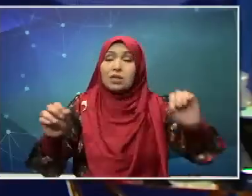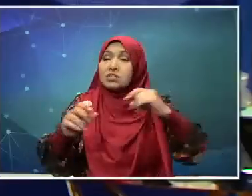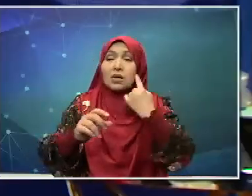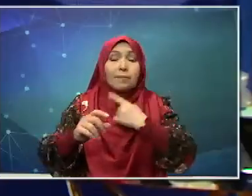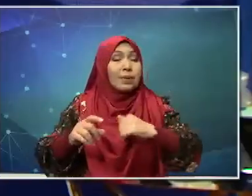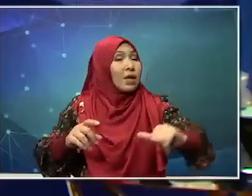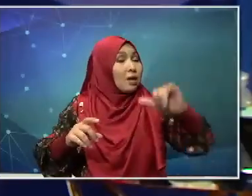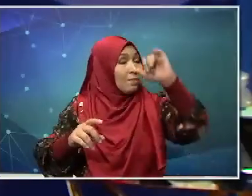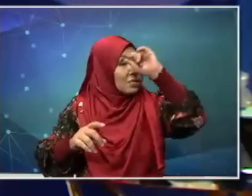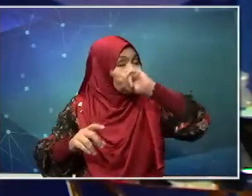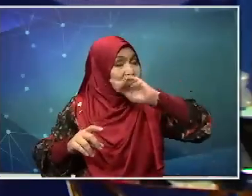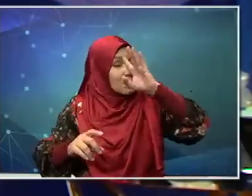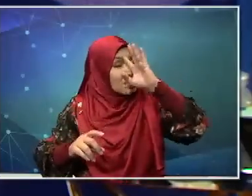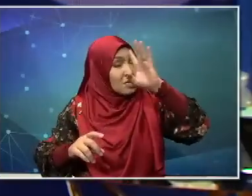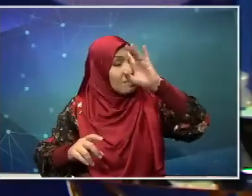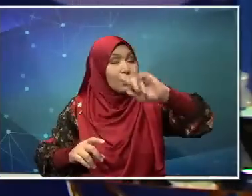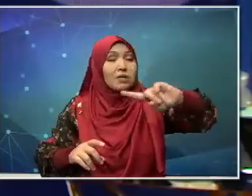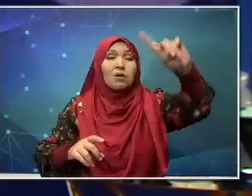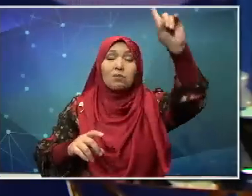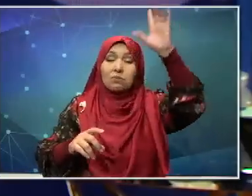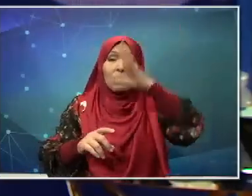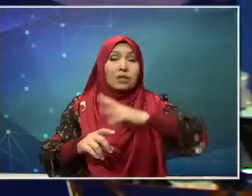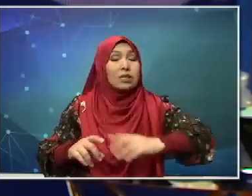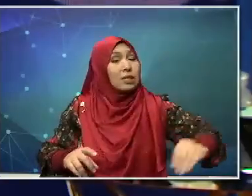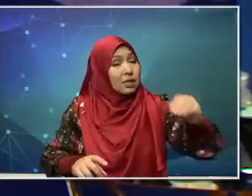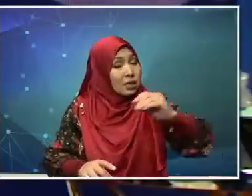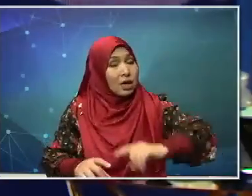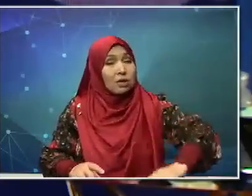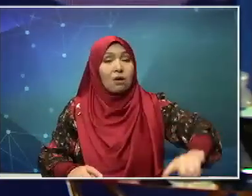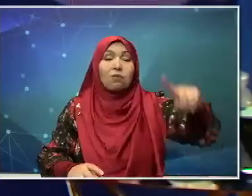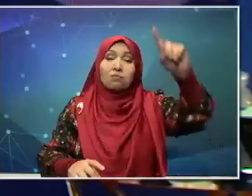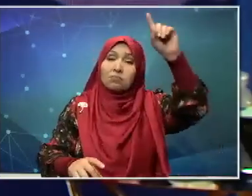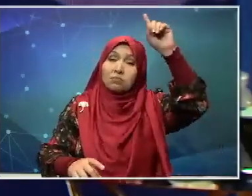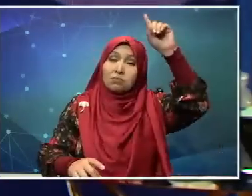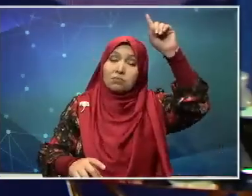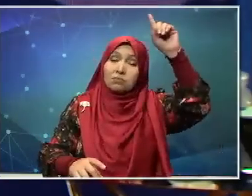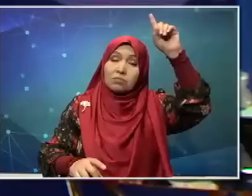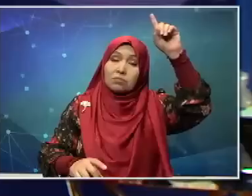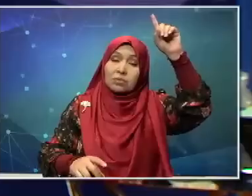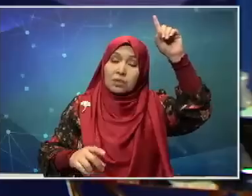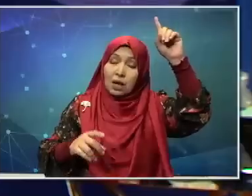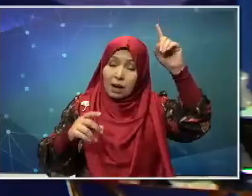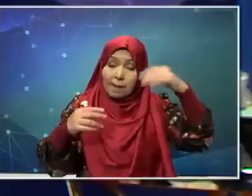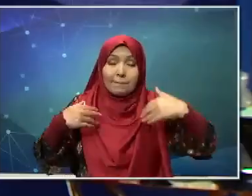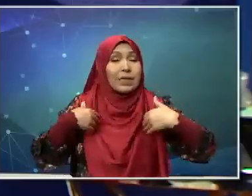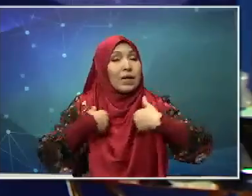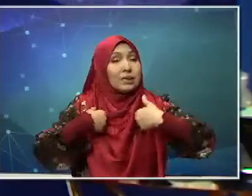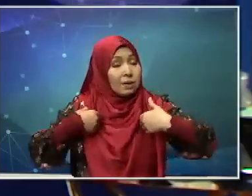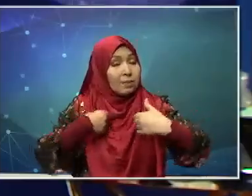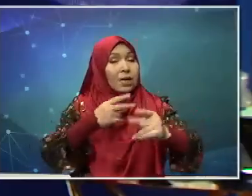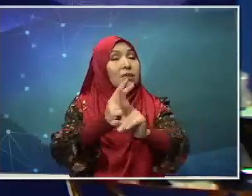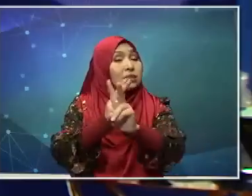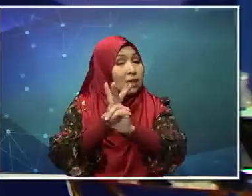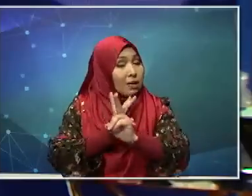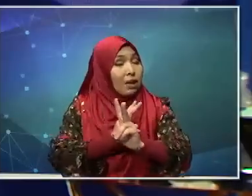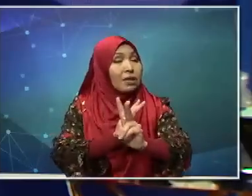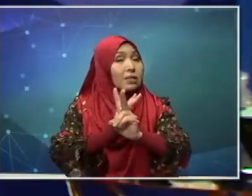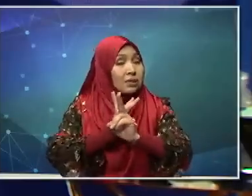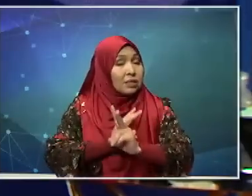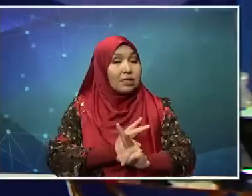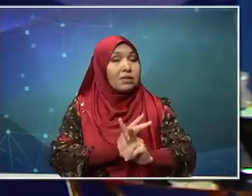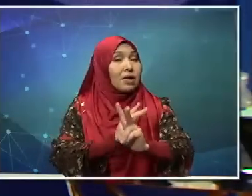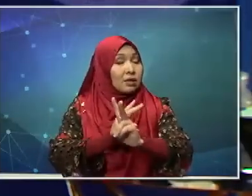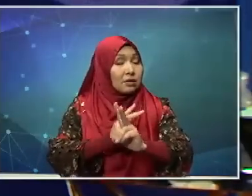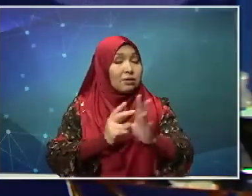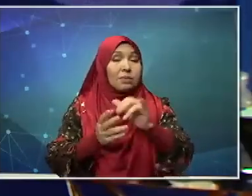ada dokumen full goal 6 Allah jadikan kapal dan juga binatang ternakan untuk kita berkendara jas ya kita